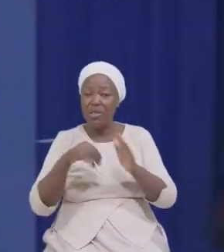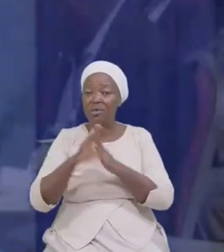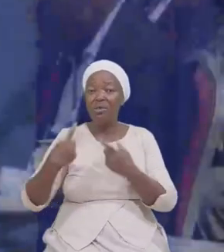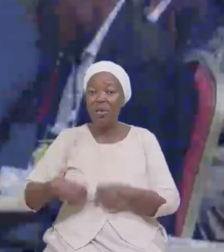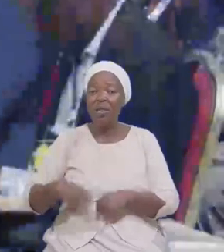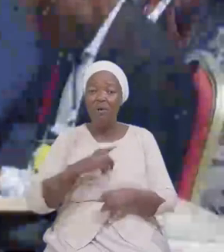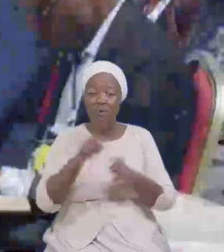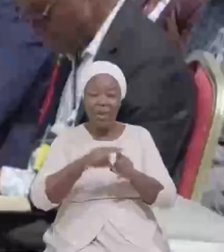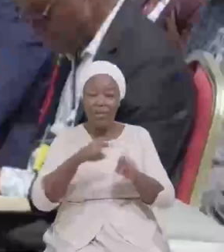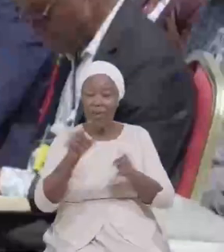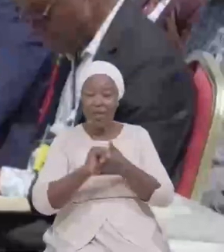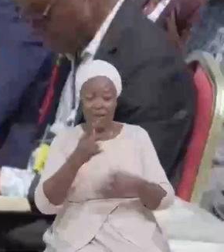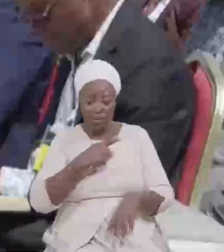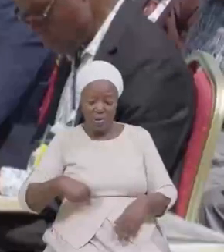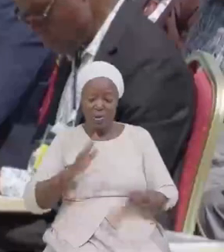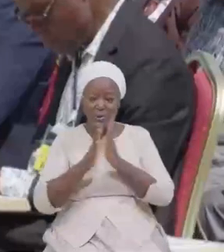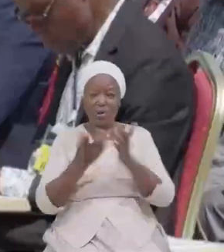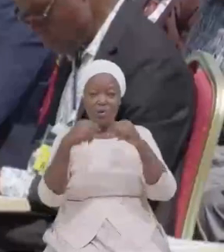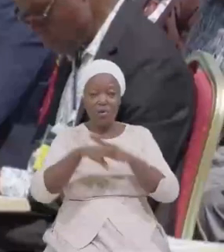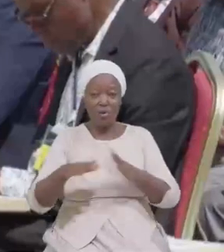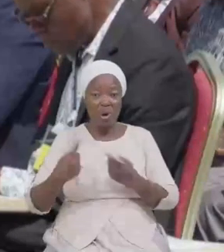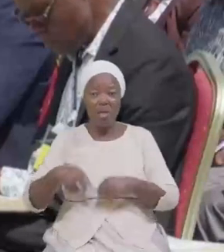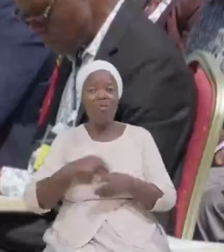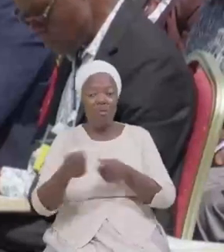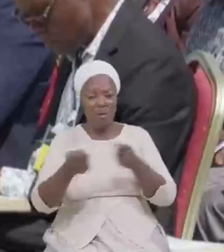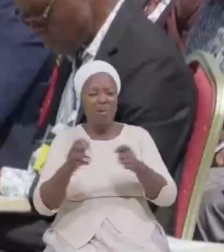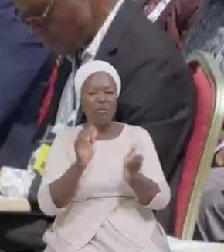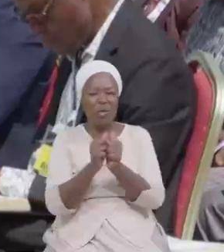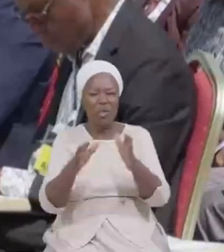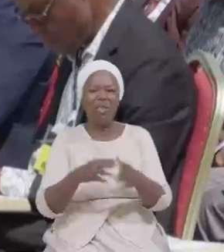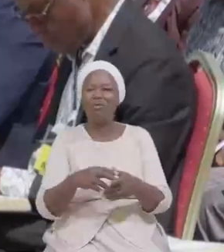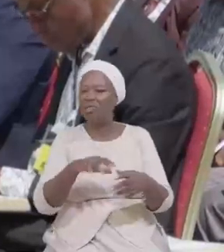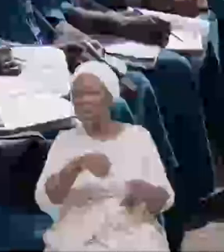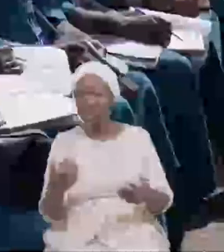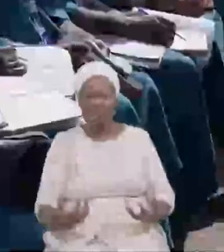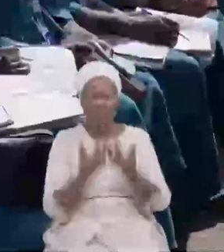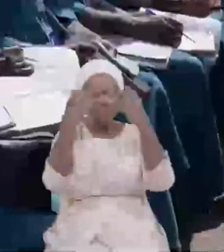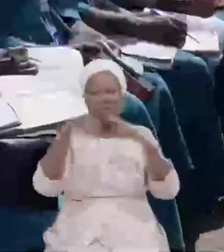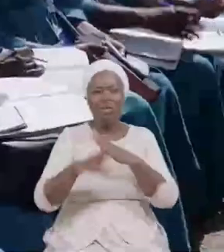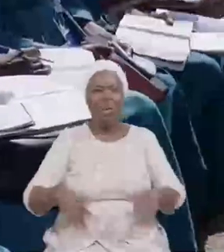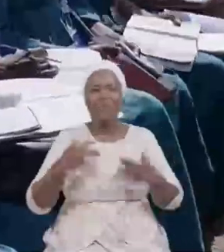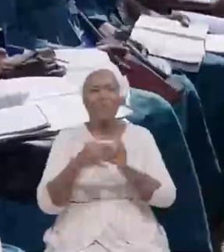Il règnera sans rival dans ta vie. Amen.